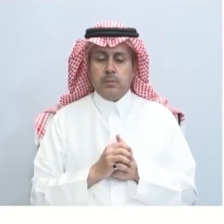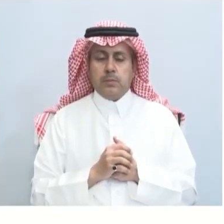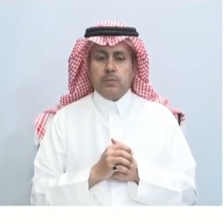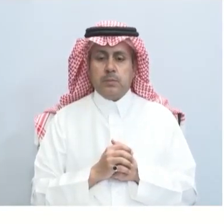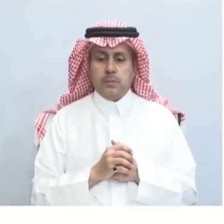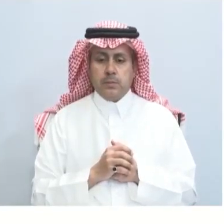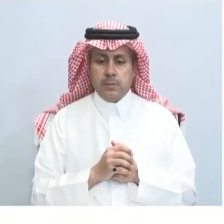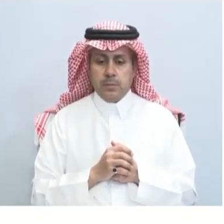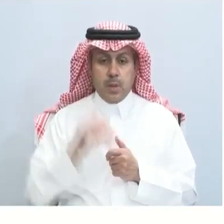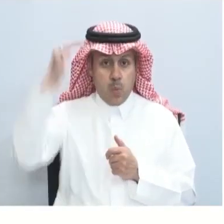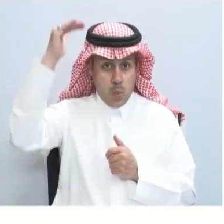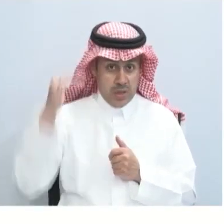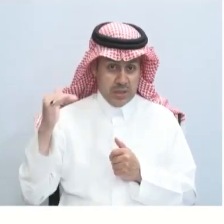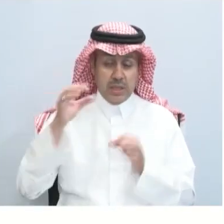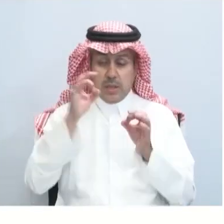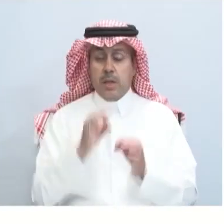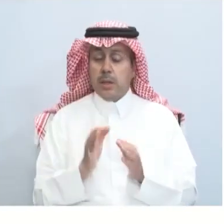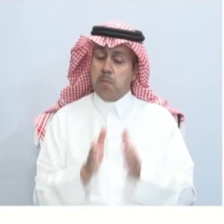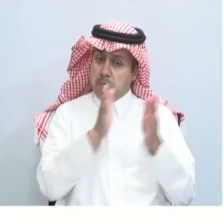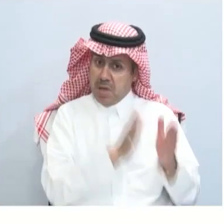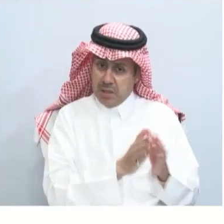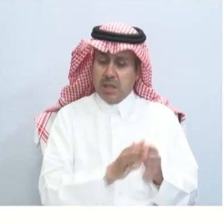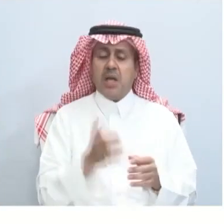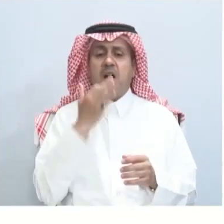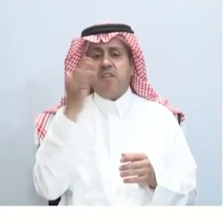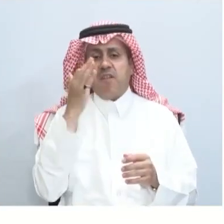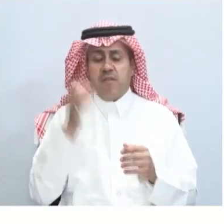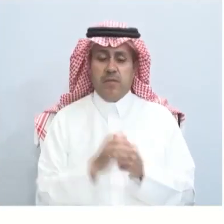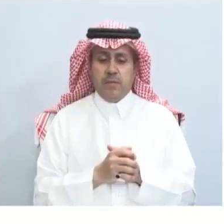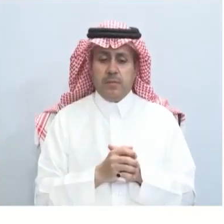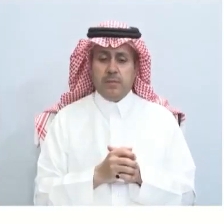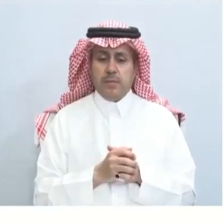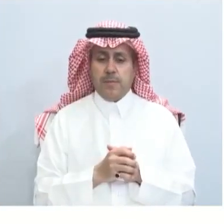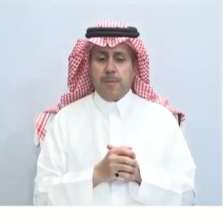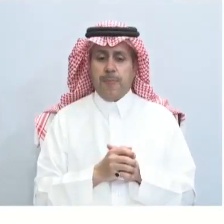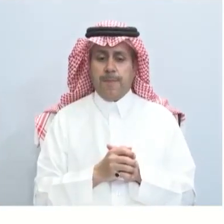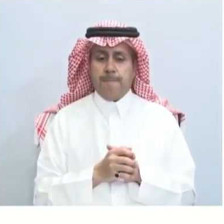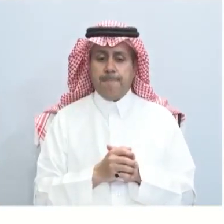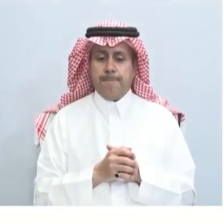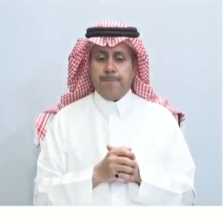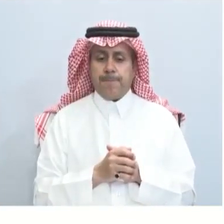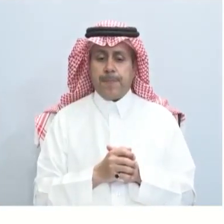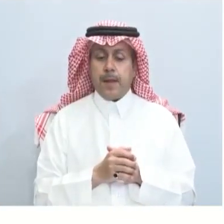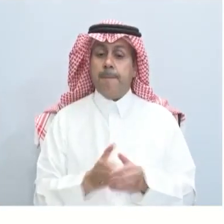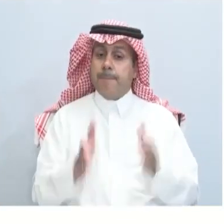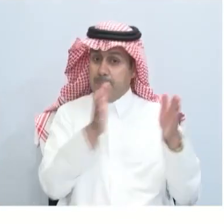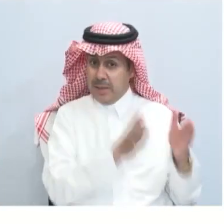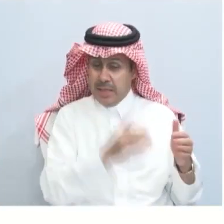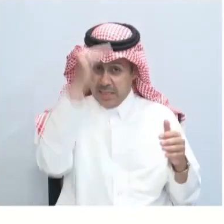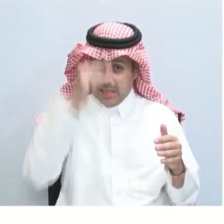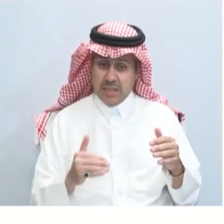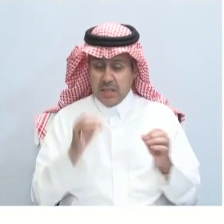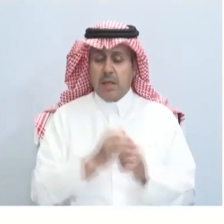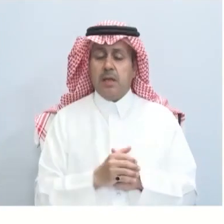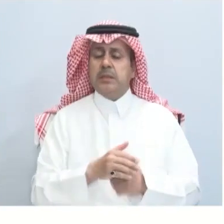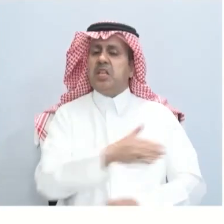المصير ونزلت الايه بعدها بالتخفيف لا يكلف الله نفسا الا وسعها